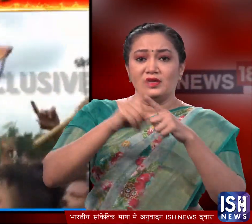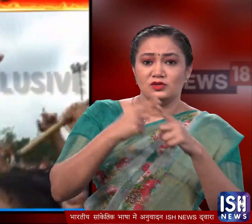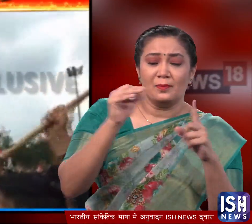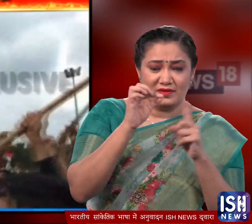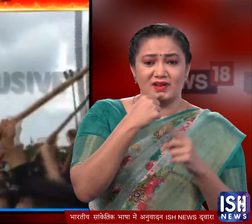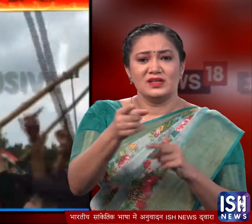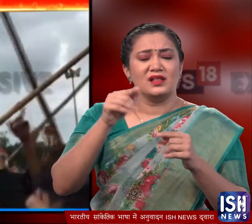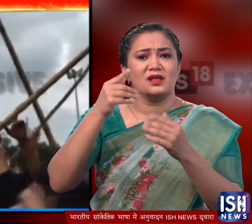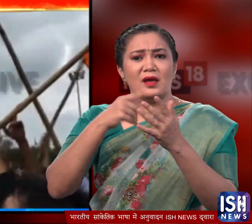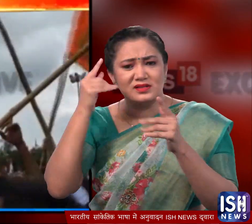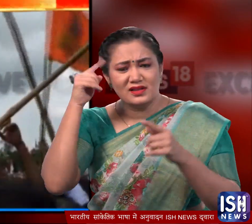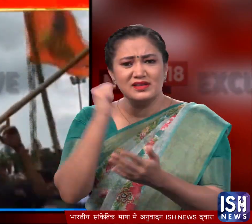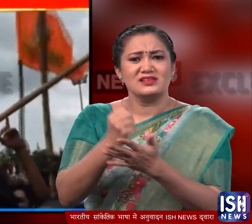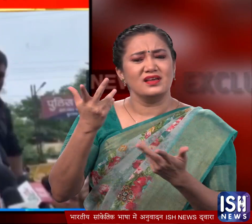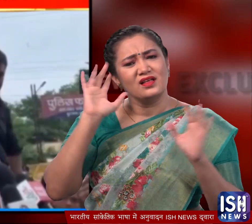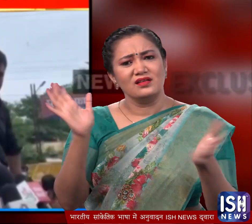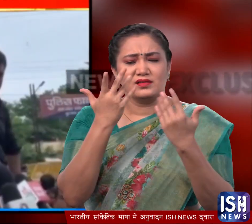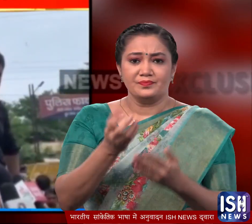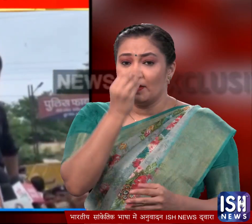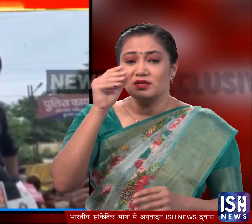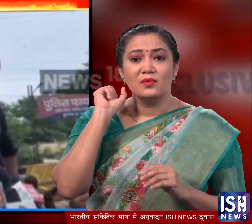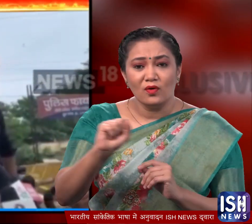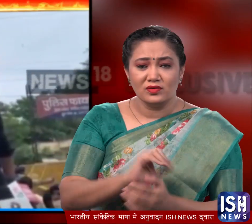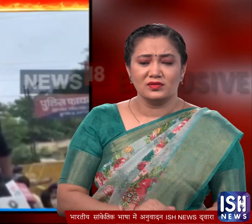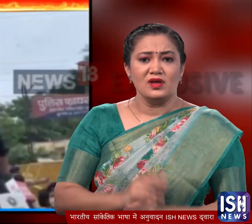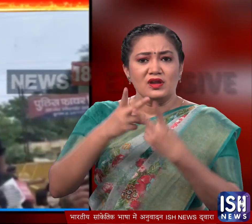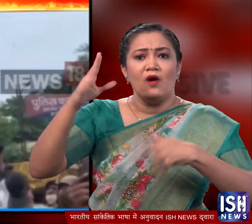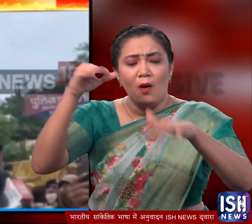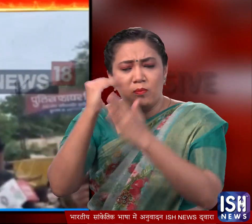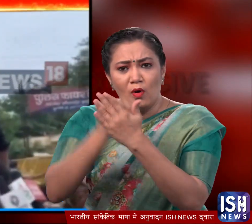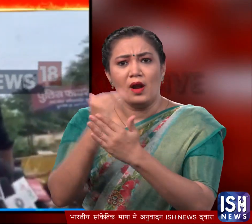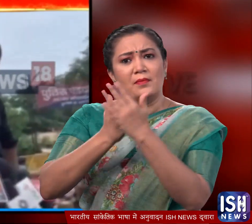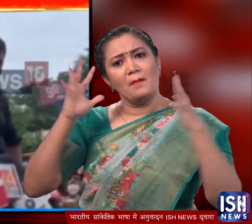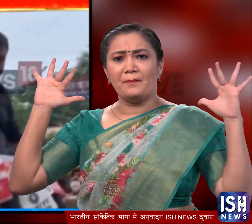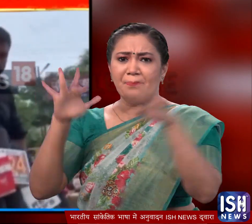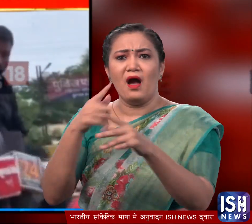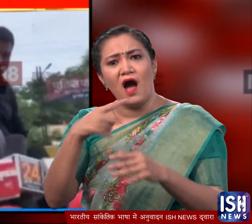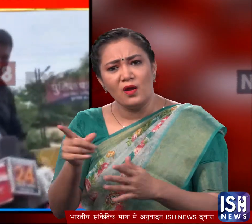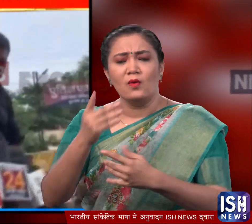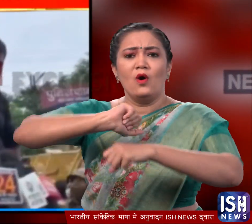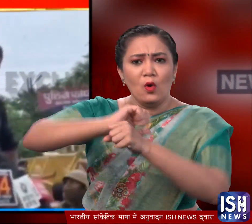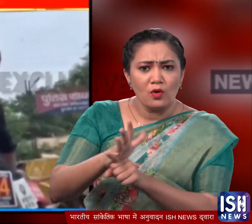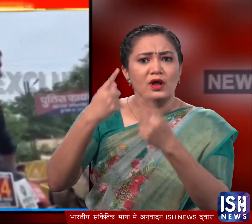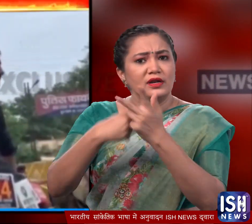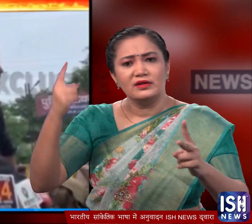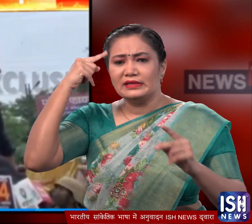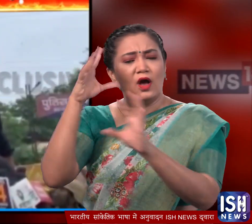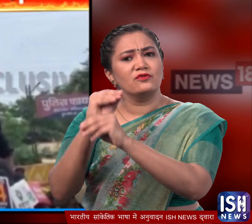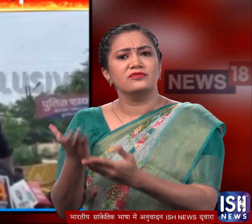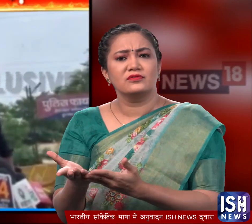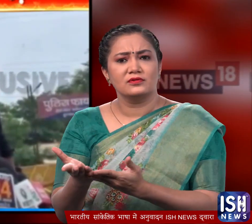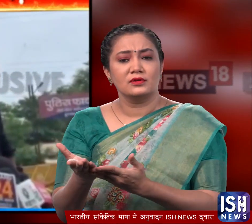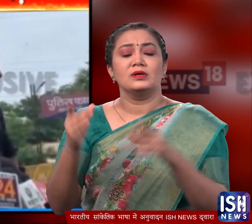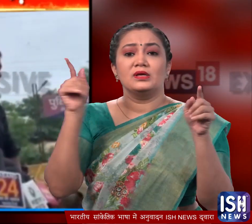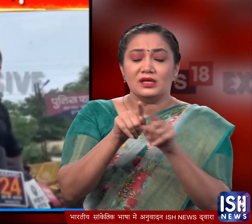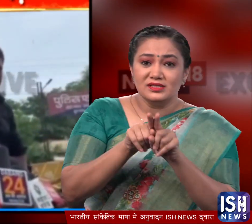ने प्रशासन के इस तरह के फैसले की निंदा की। बीजेपी के जितने आयोजन होंगे उसमें भीड़ होगी, कोरोना की कोई परवाह नहीं, और